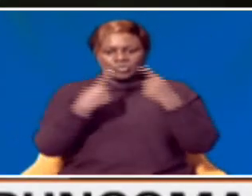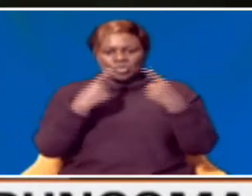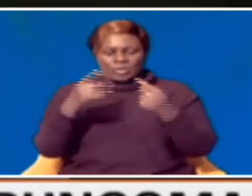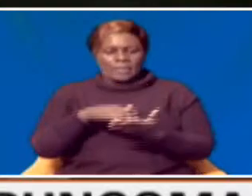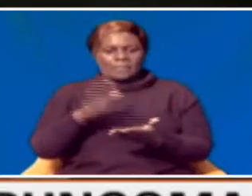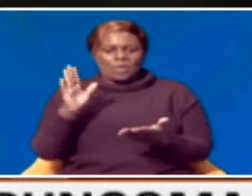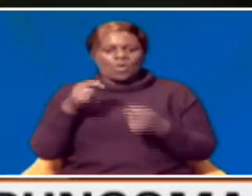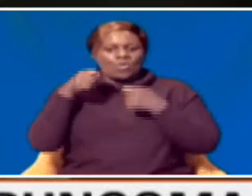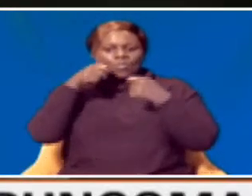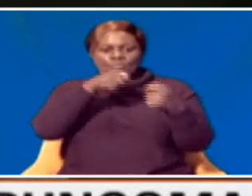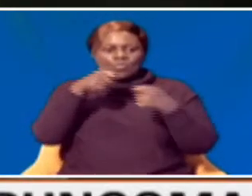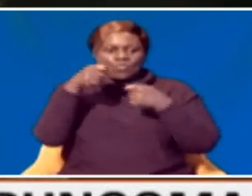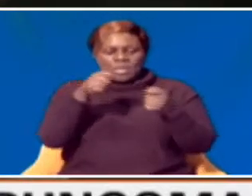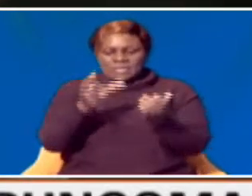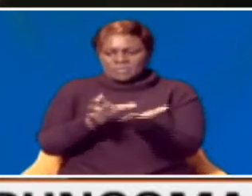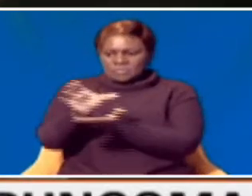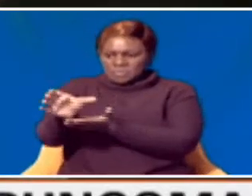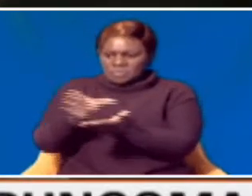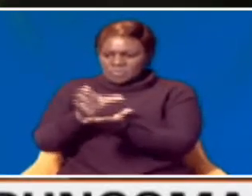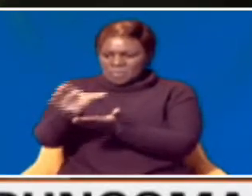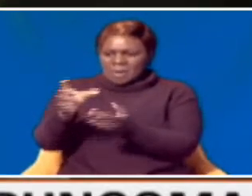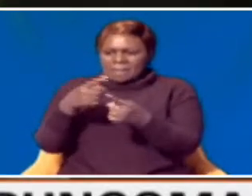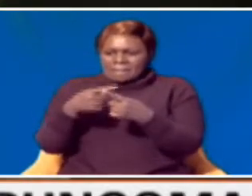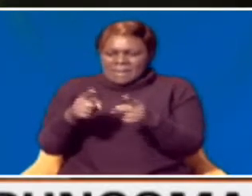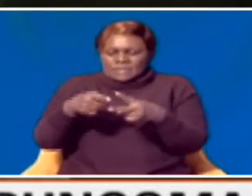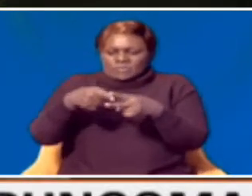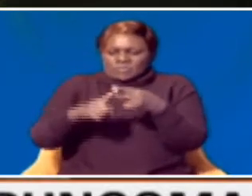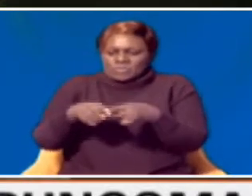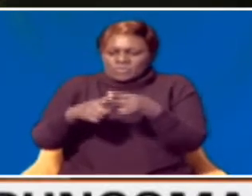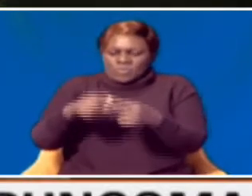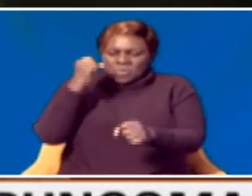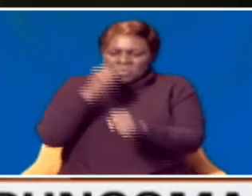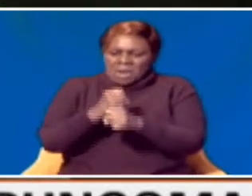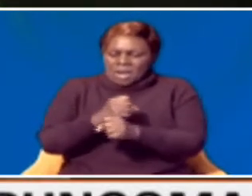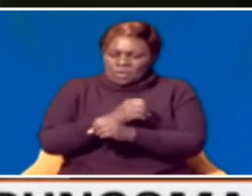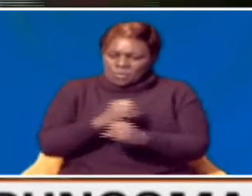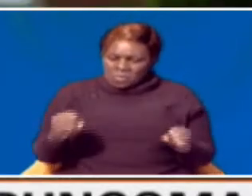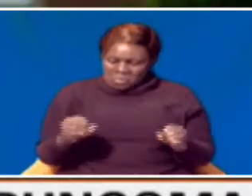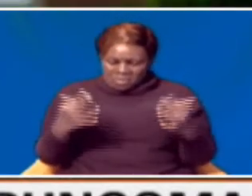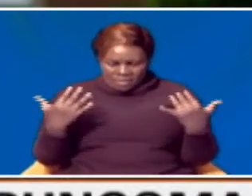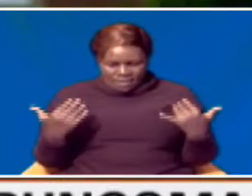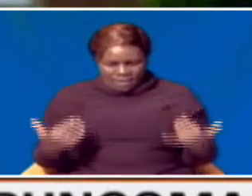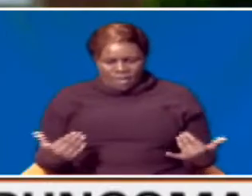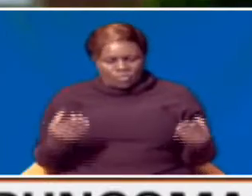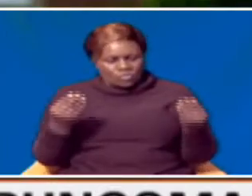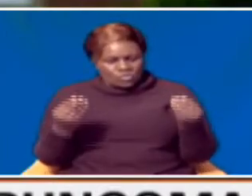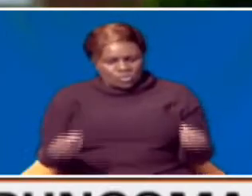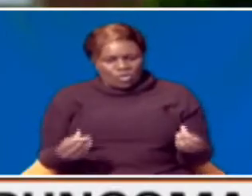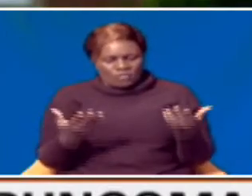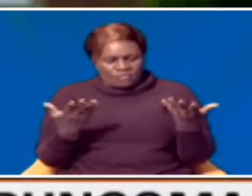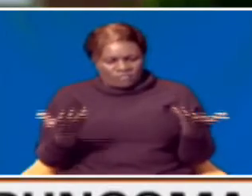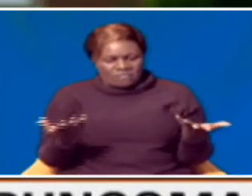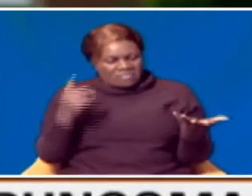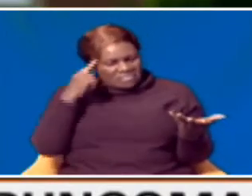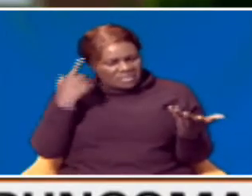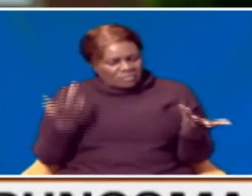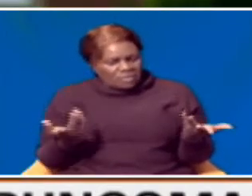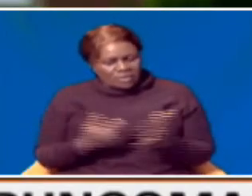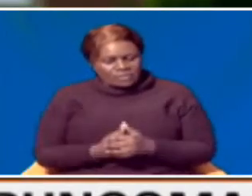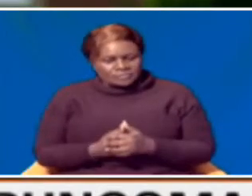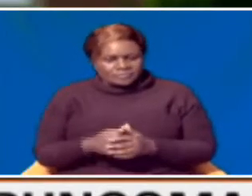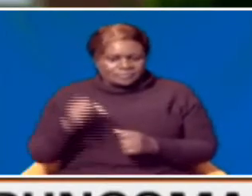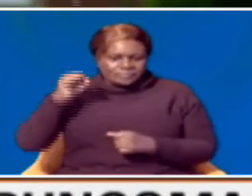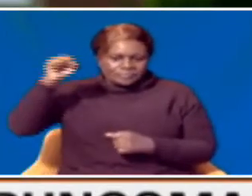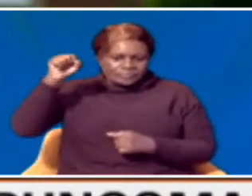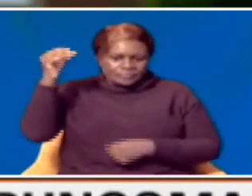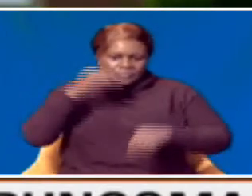sana. Tumeona mumia sikio kwa pesa, lakini bado mtambo haujaanza kufuka moshi. Sasa hizi suluhu kwa wewe unadhani itakuwa ipi?